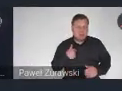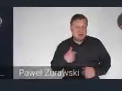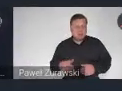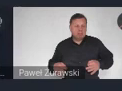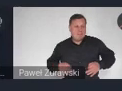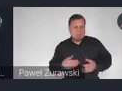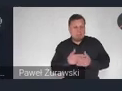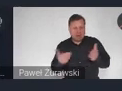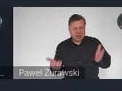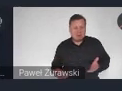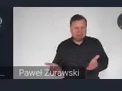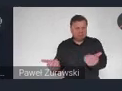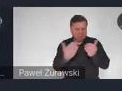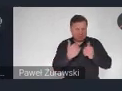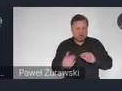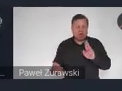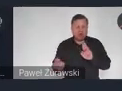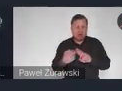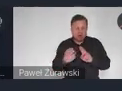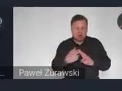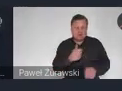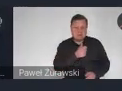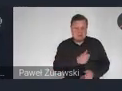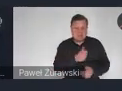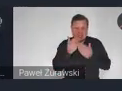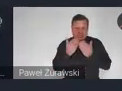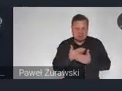do kontaktu i serdecznie dziękuję